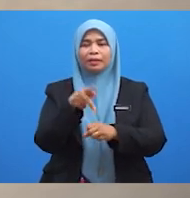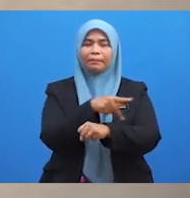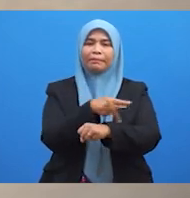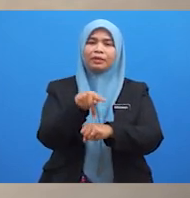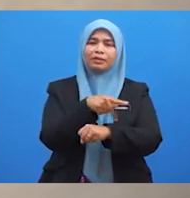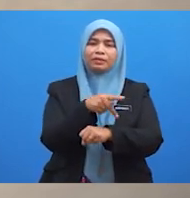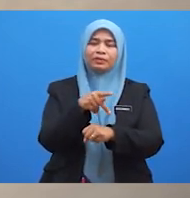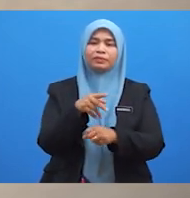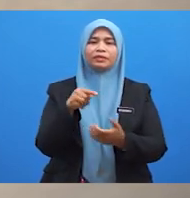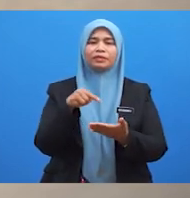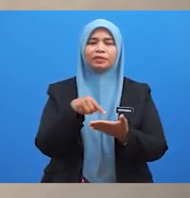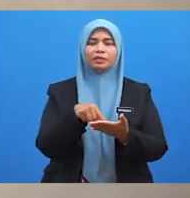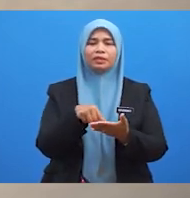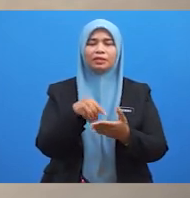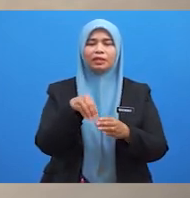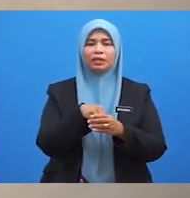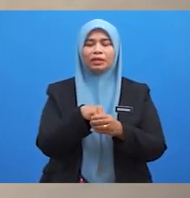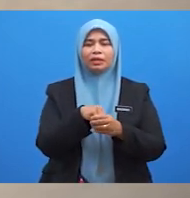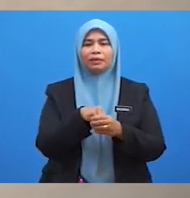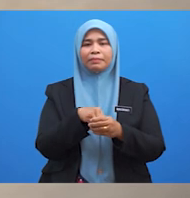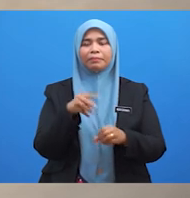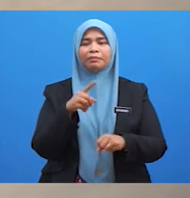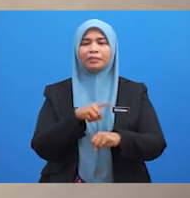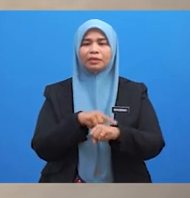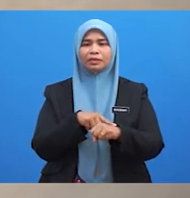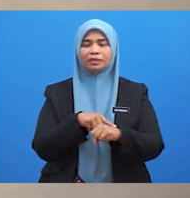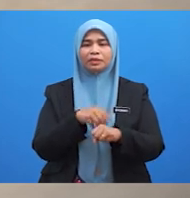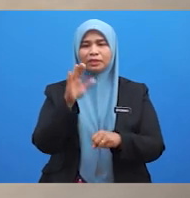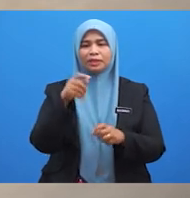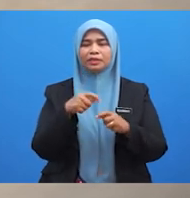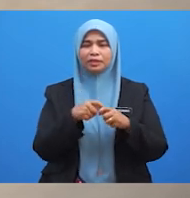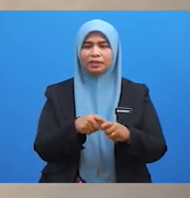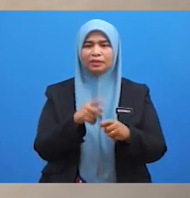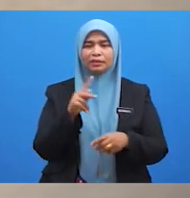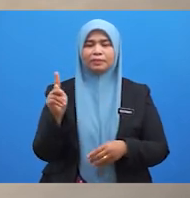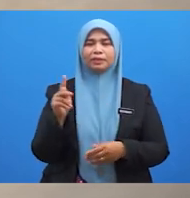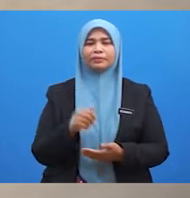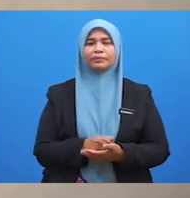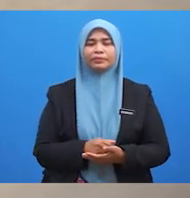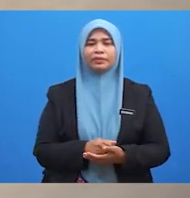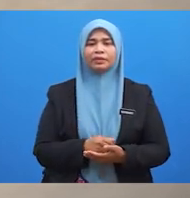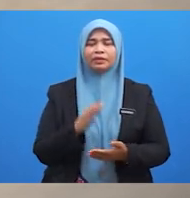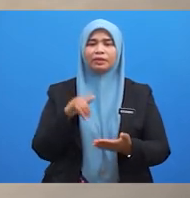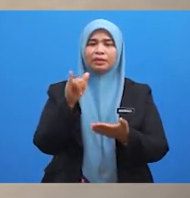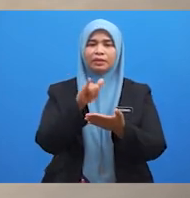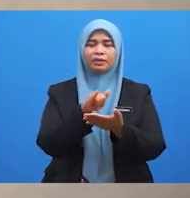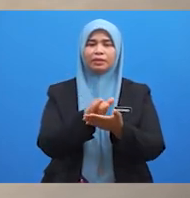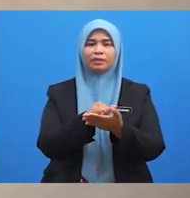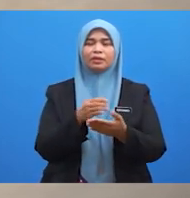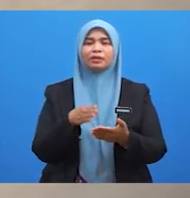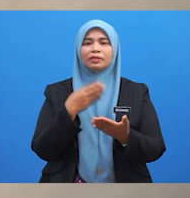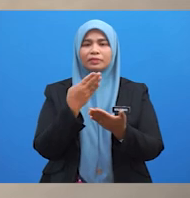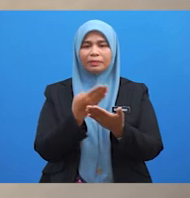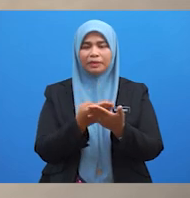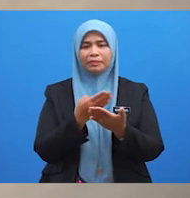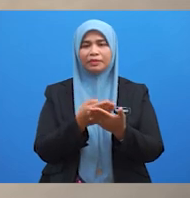pantun ini dalam peruntukan masa yang ditetapkan, iaitu